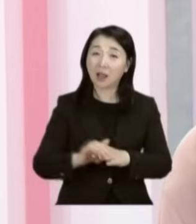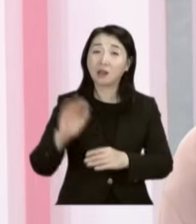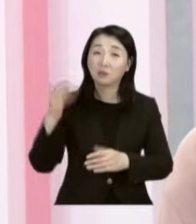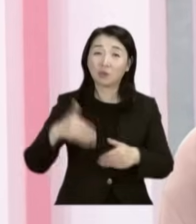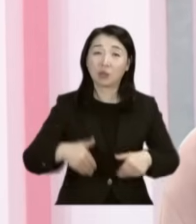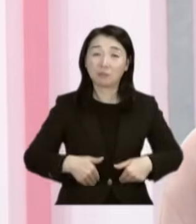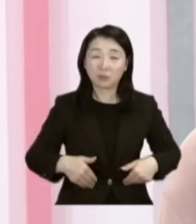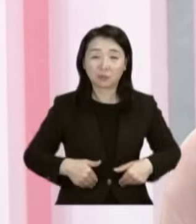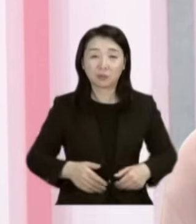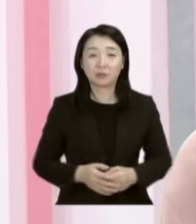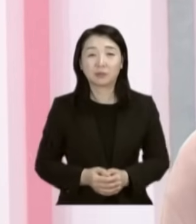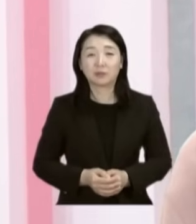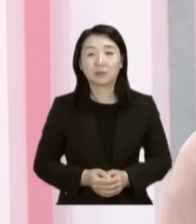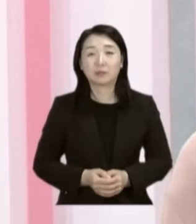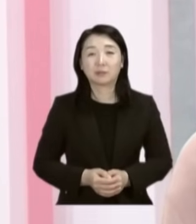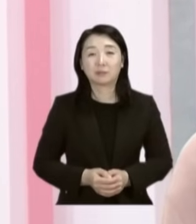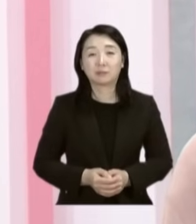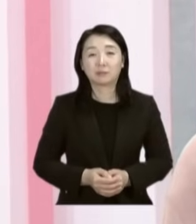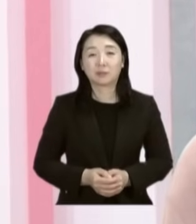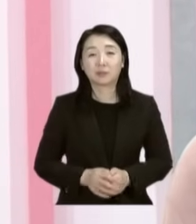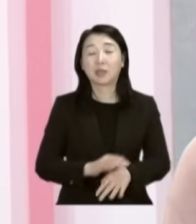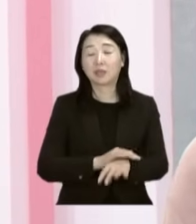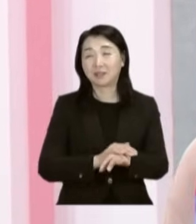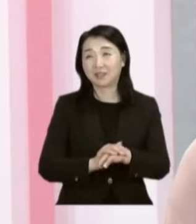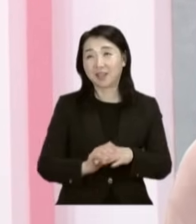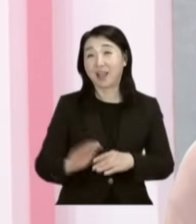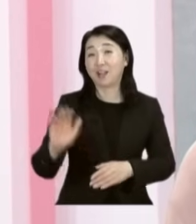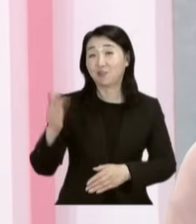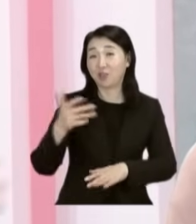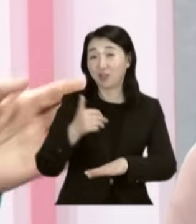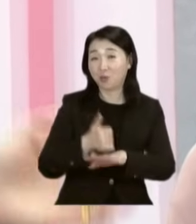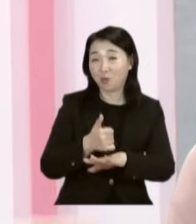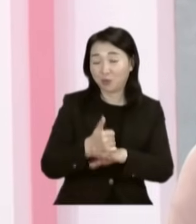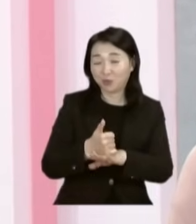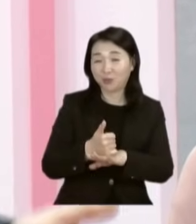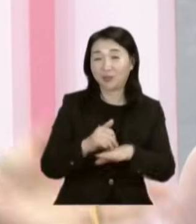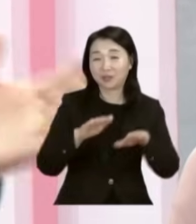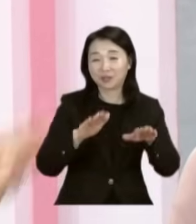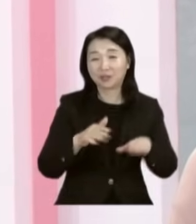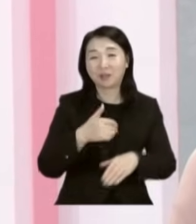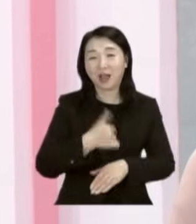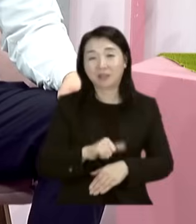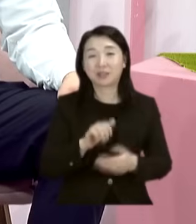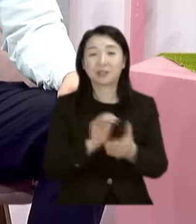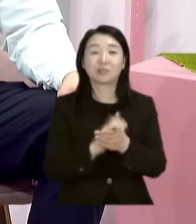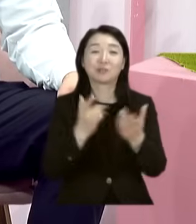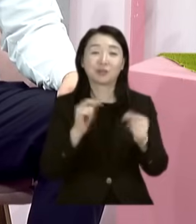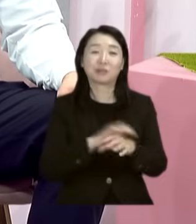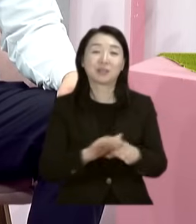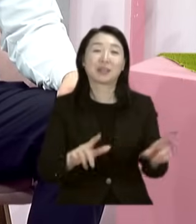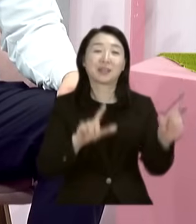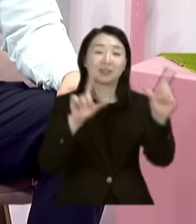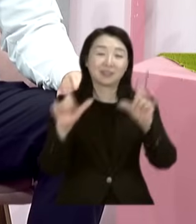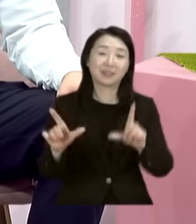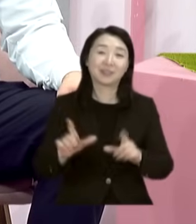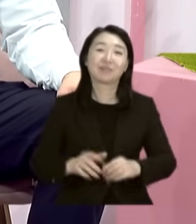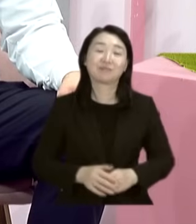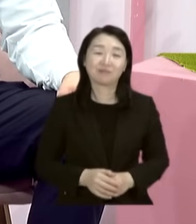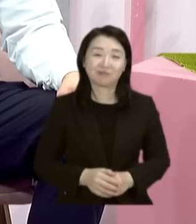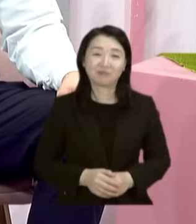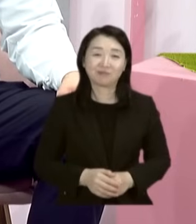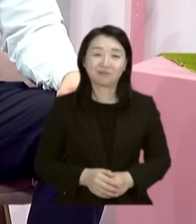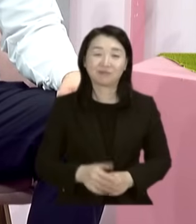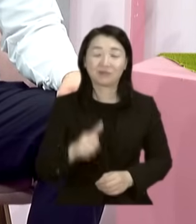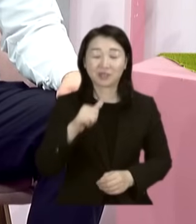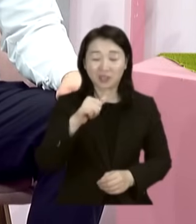그렇죠 용기를 내서 했는데 이제 그게 잘 돼 가지고음 우리 아들 아들이랑 지금은 친구처럼 잘 지내거든요 야